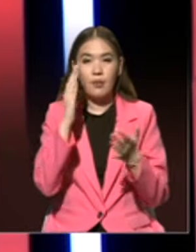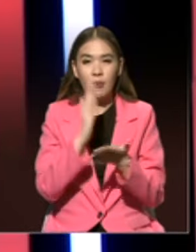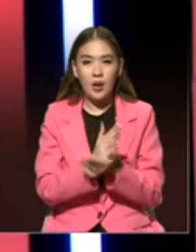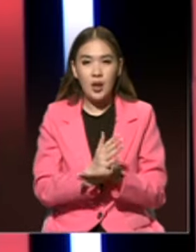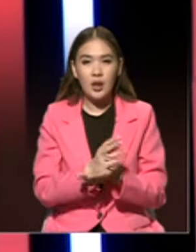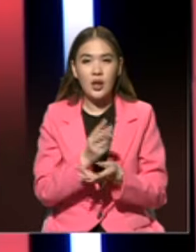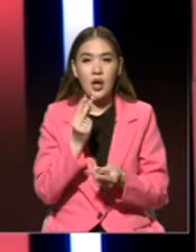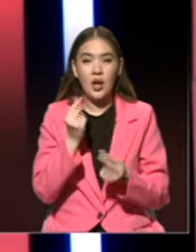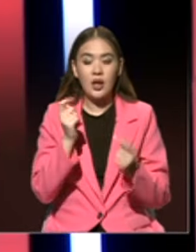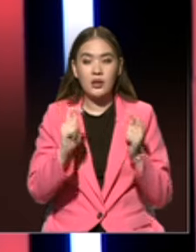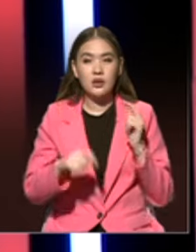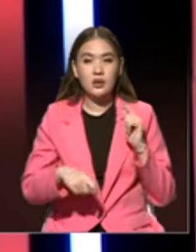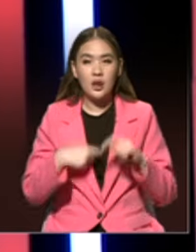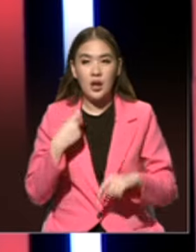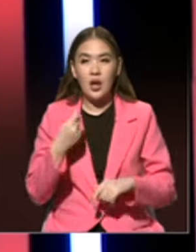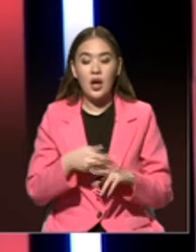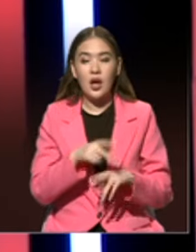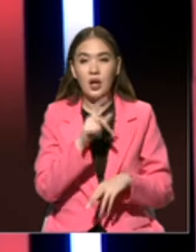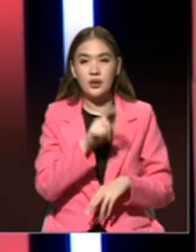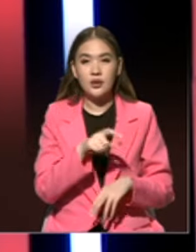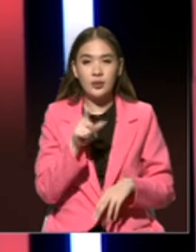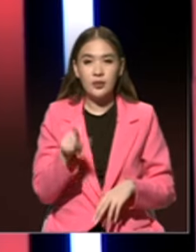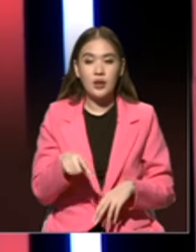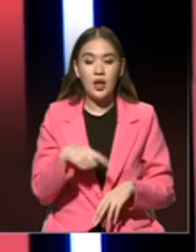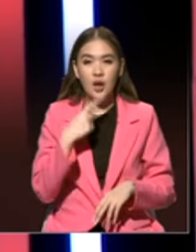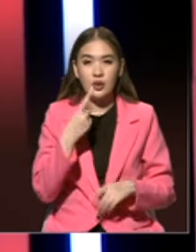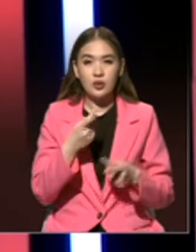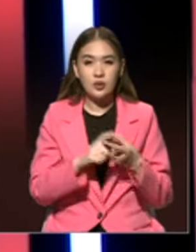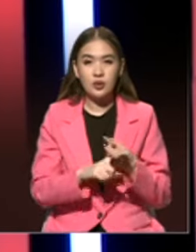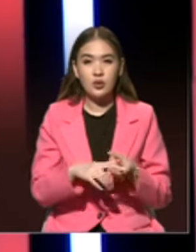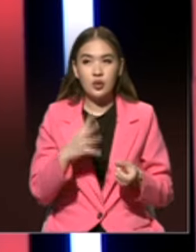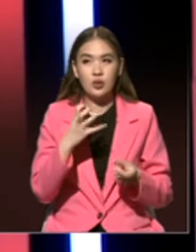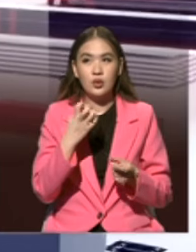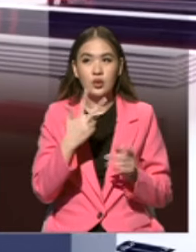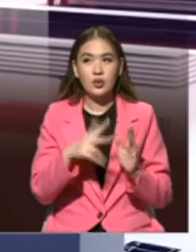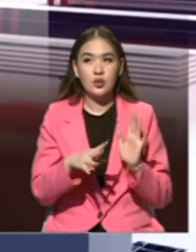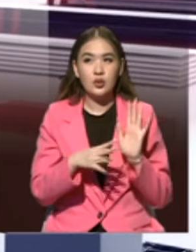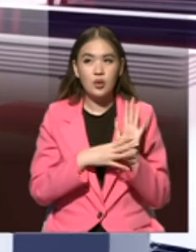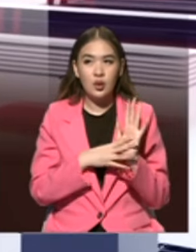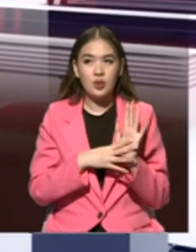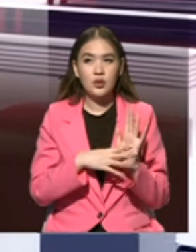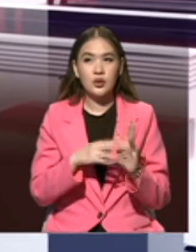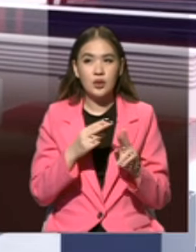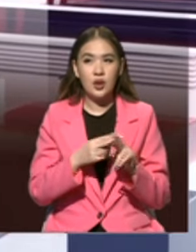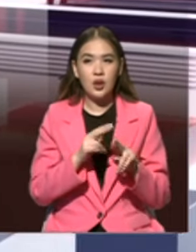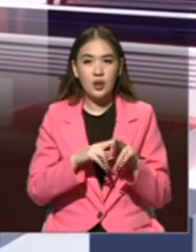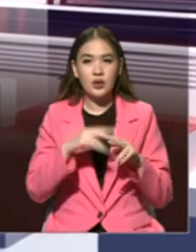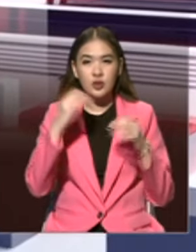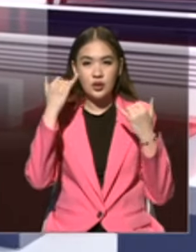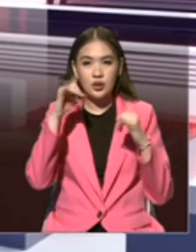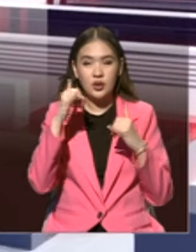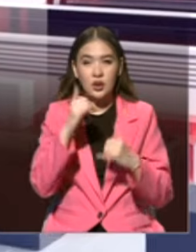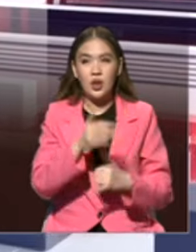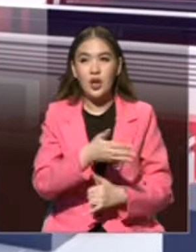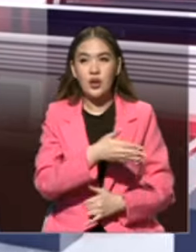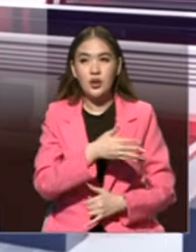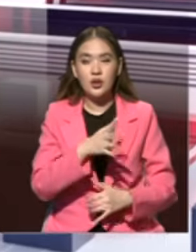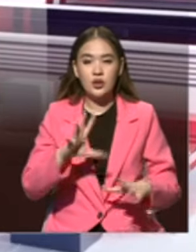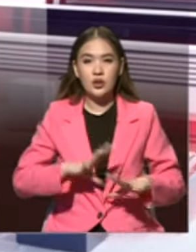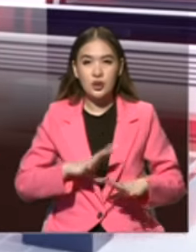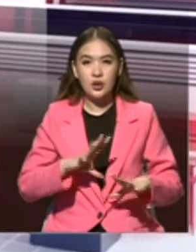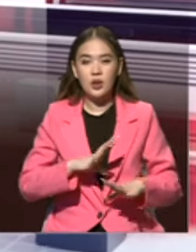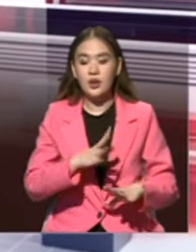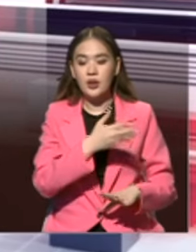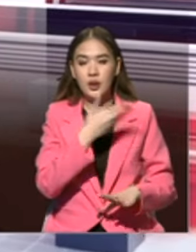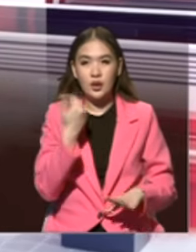Шығын азаматтардың айтуынша 439 бас мал жылқымыз жоқ дейді. 439 бас мал